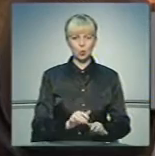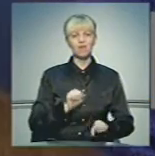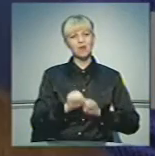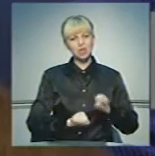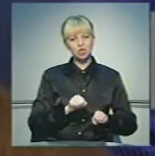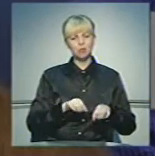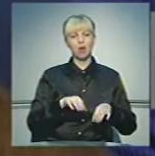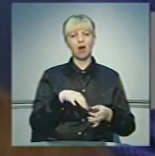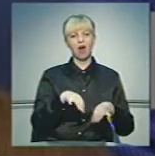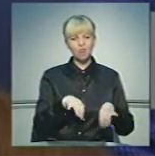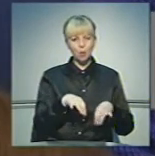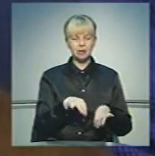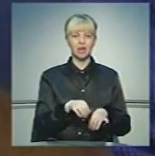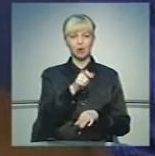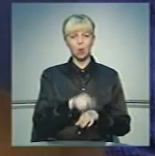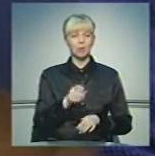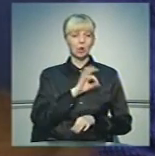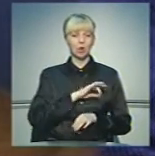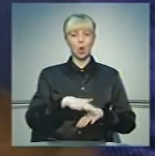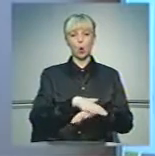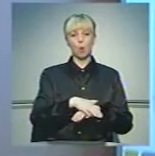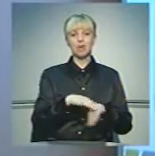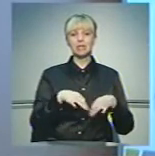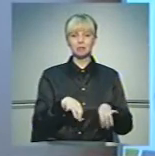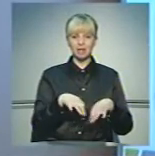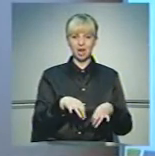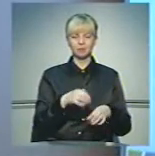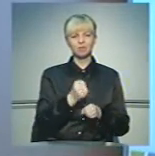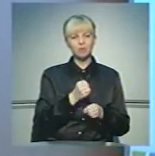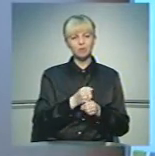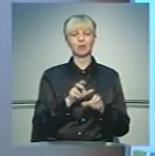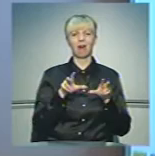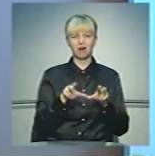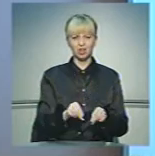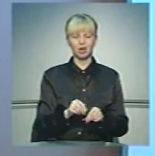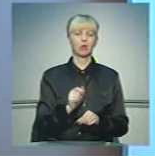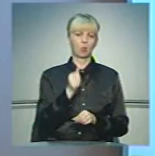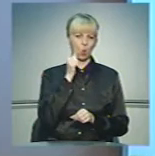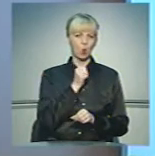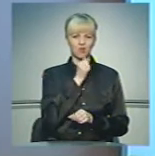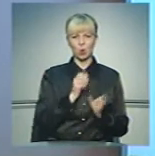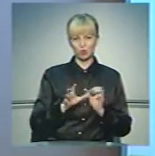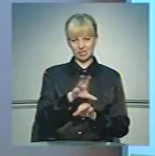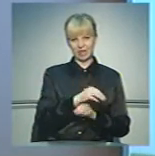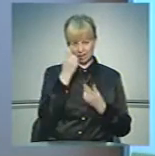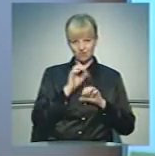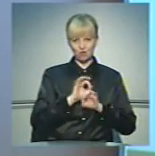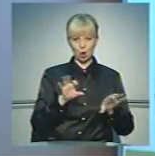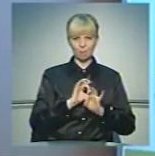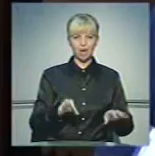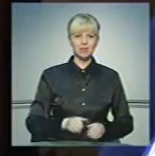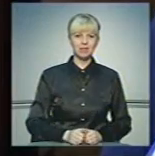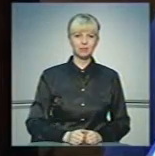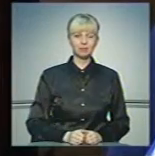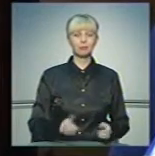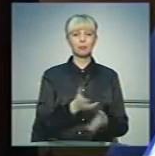велосипедисти, автомобілісти, громадяни, які користуються громадським транспортом. Розробники гарантують конфіденційність усієї інформації.